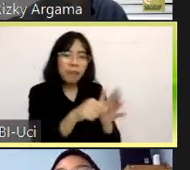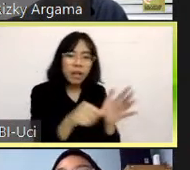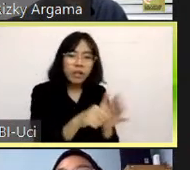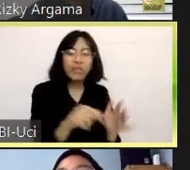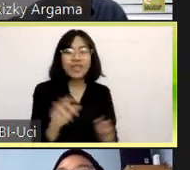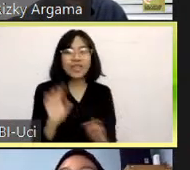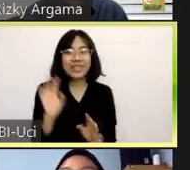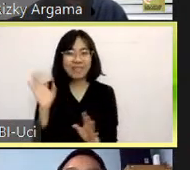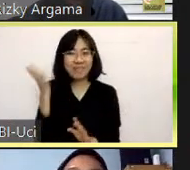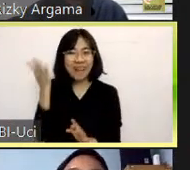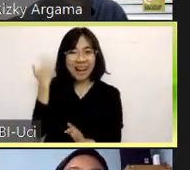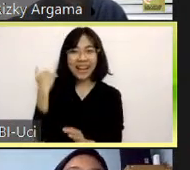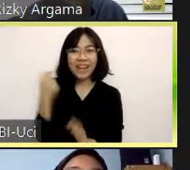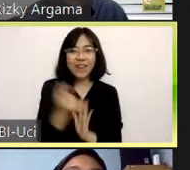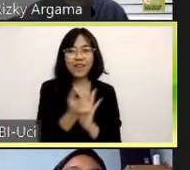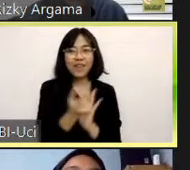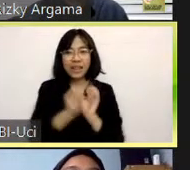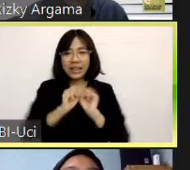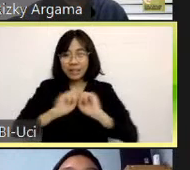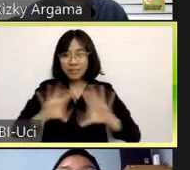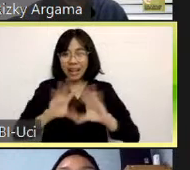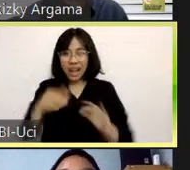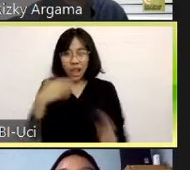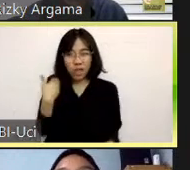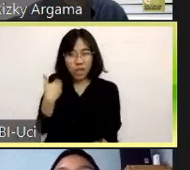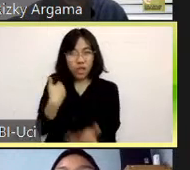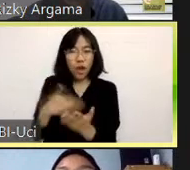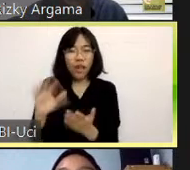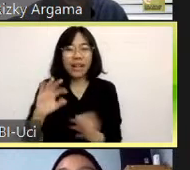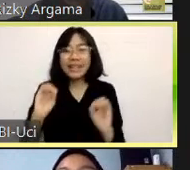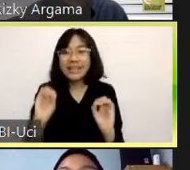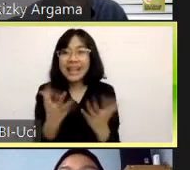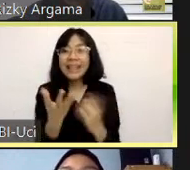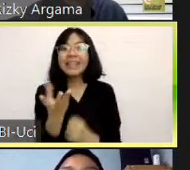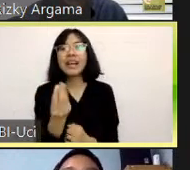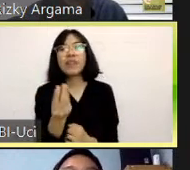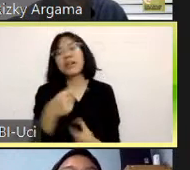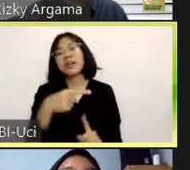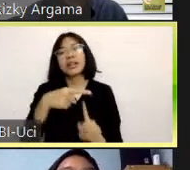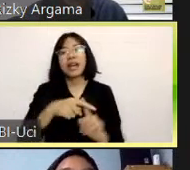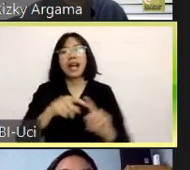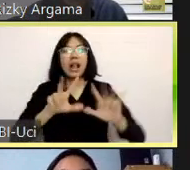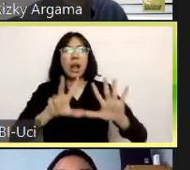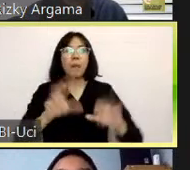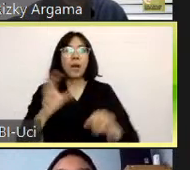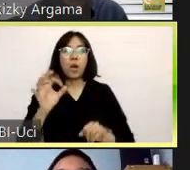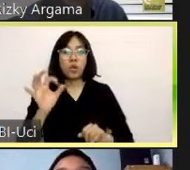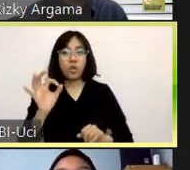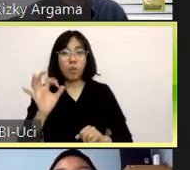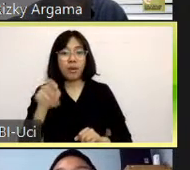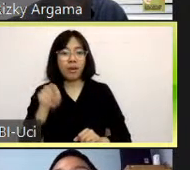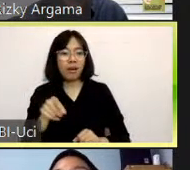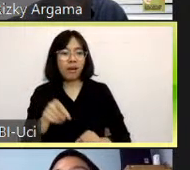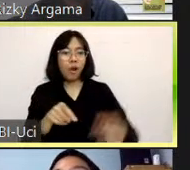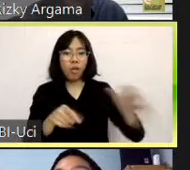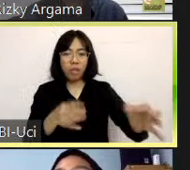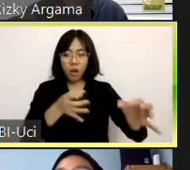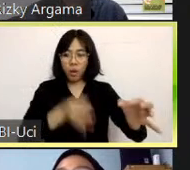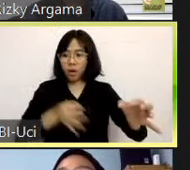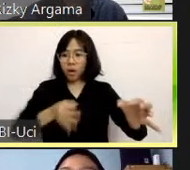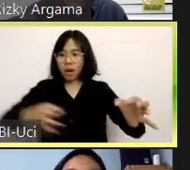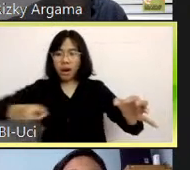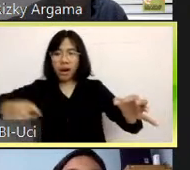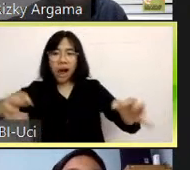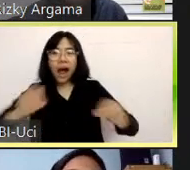aja terjadi beberapa bulan lalu, 8 Oktober 2020, di 8 kota, kalau saya nggak salah ingat,